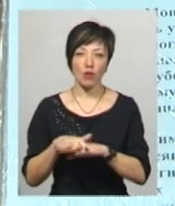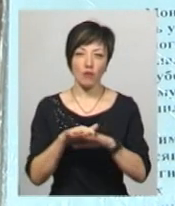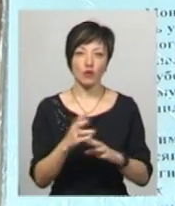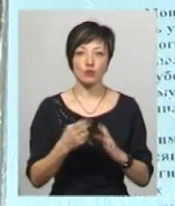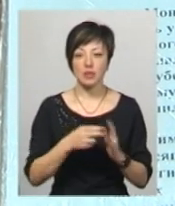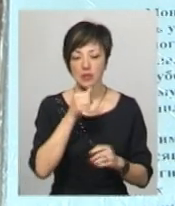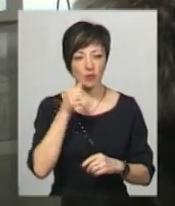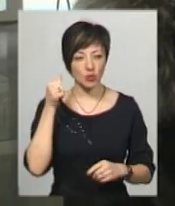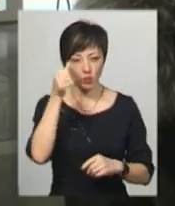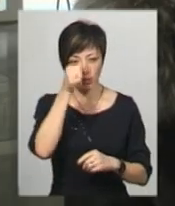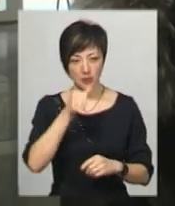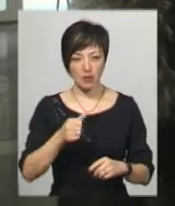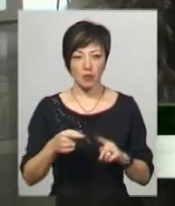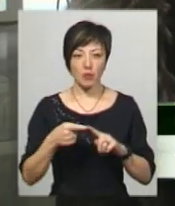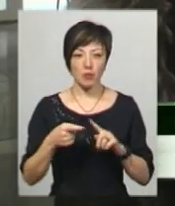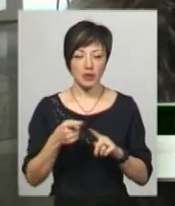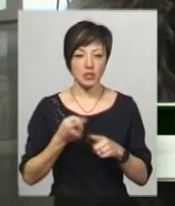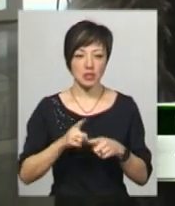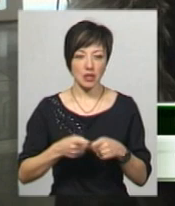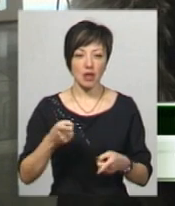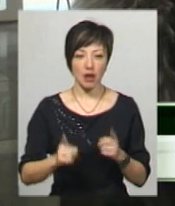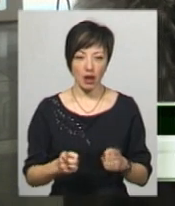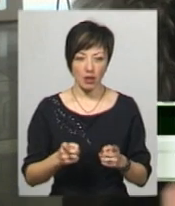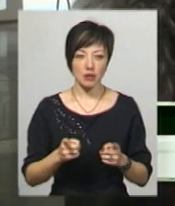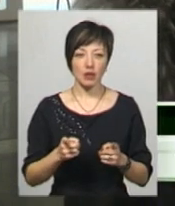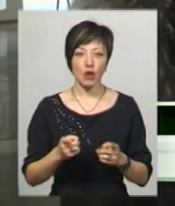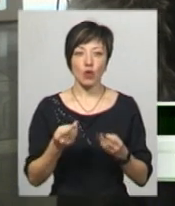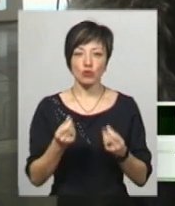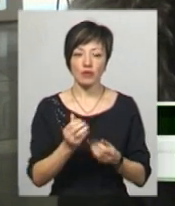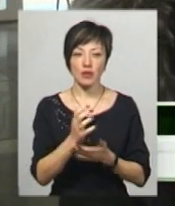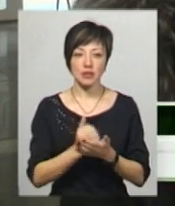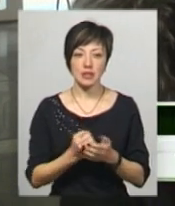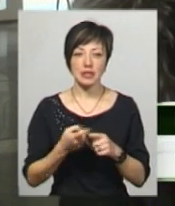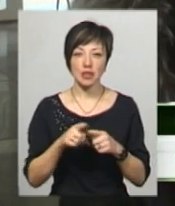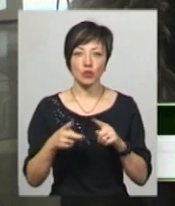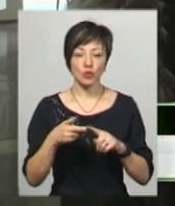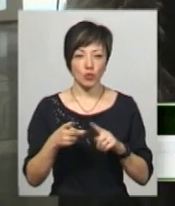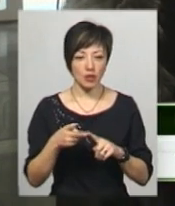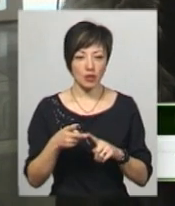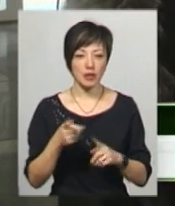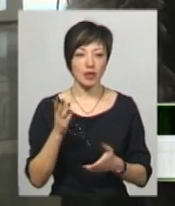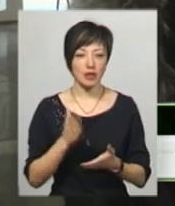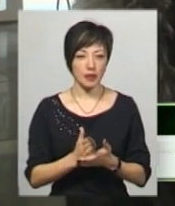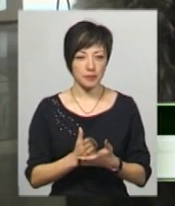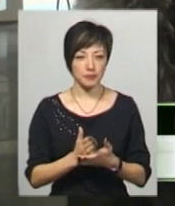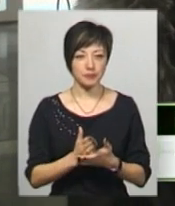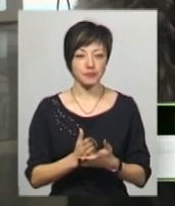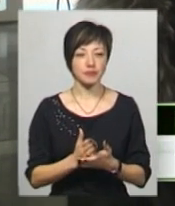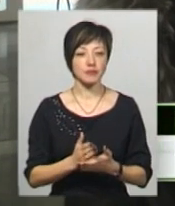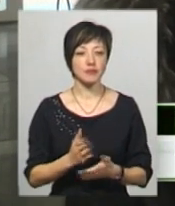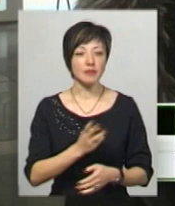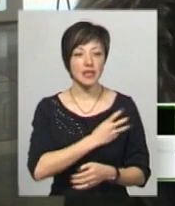за минулий місяць. По-перше, це є реальний грошовий ресурс. По-друге, це те, що я сказала, що є стимул